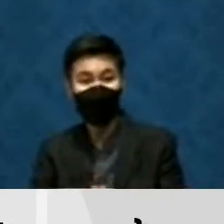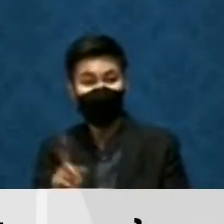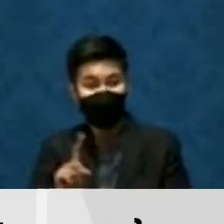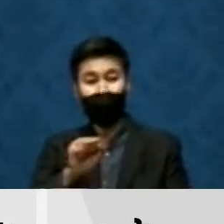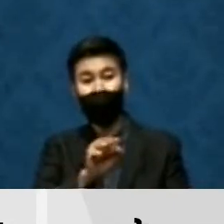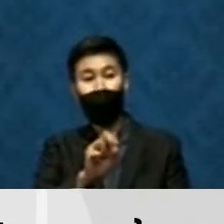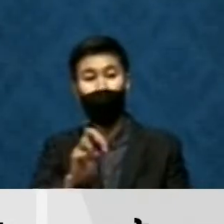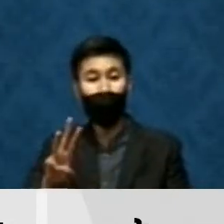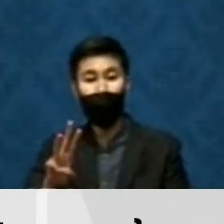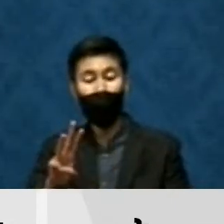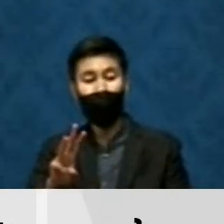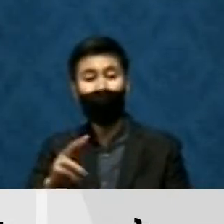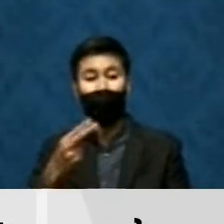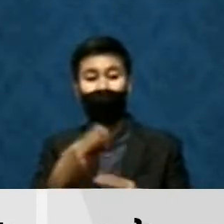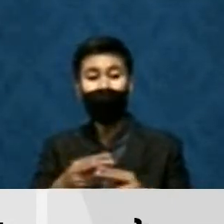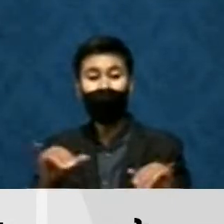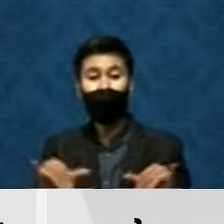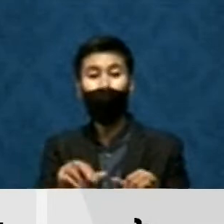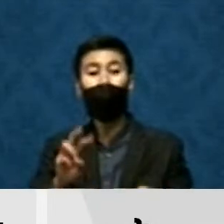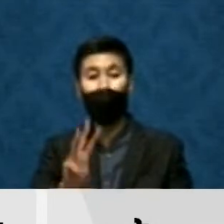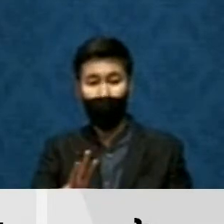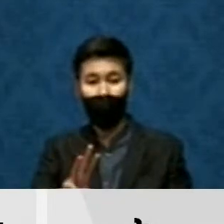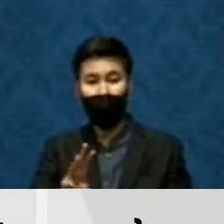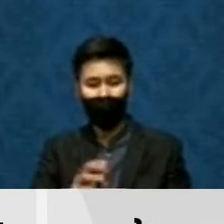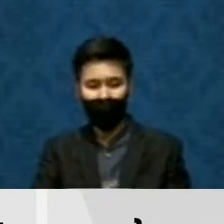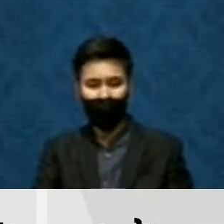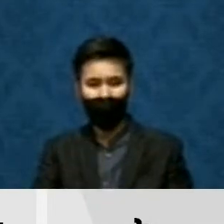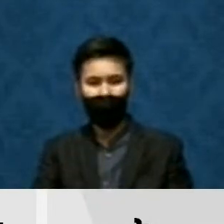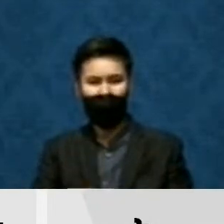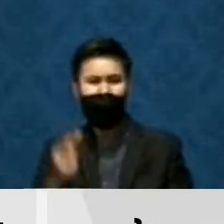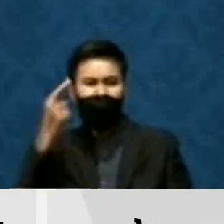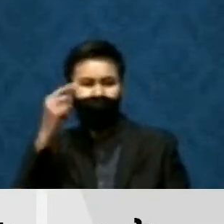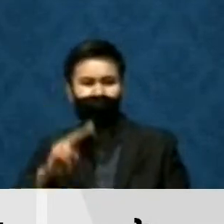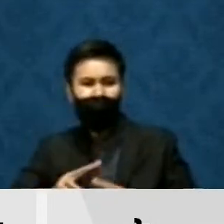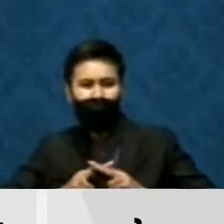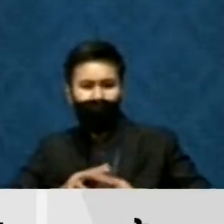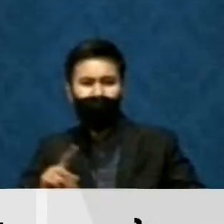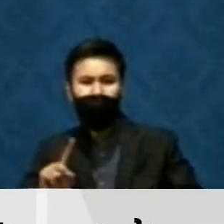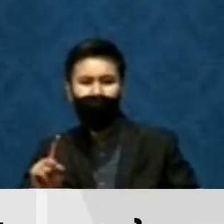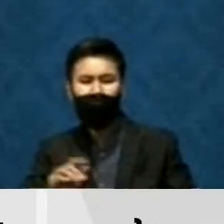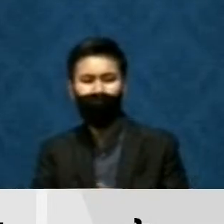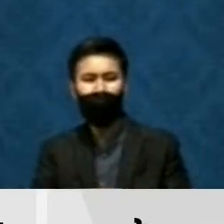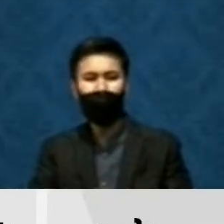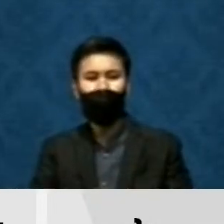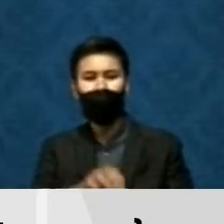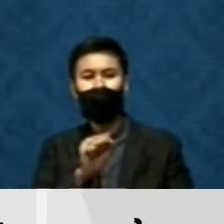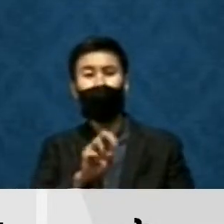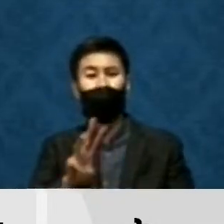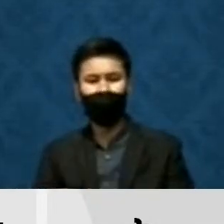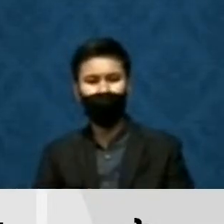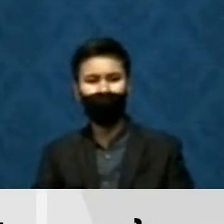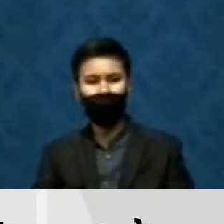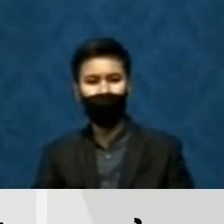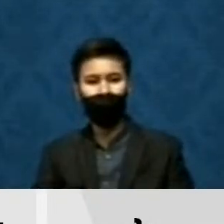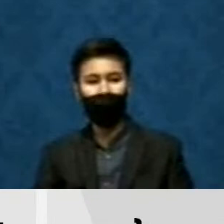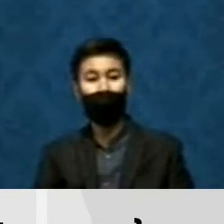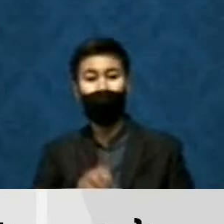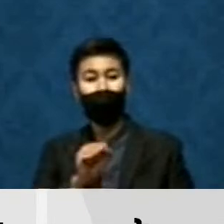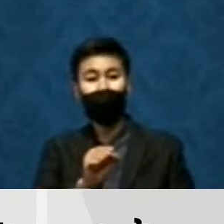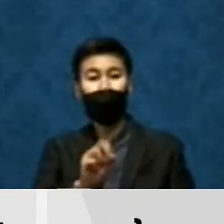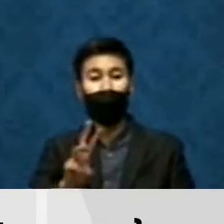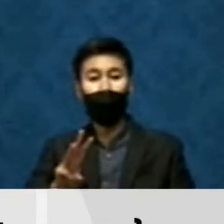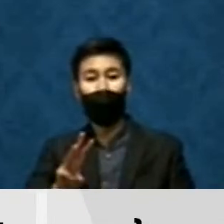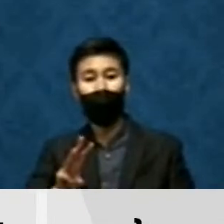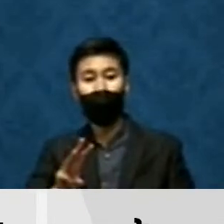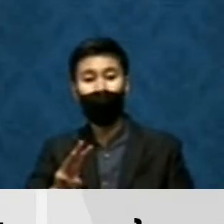แรมธรรมดานั้นก็รอแรมVIPนะฉาบแค่มันจะ 28ล้านได้ยังไงเออเพื่อนให้น้ำอัดจริงไม่ให้มีลงพื้น